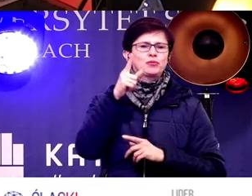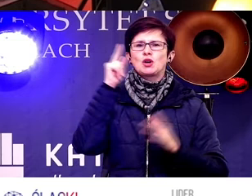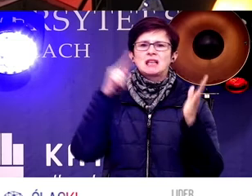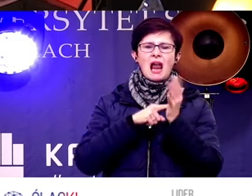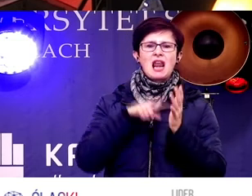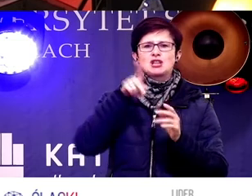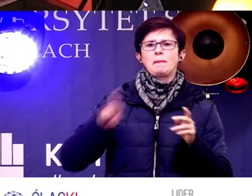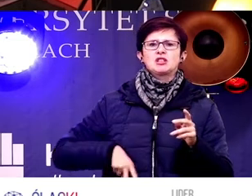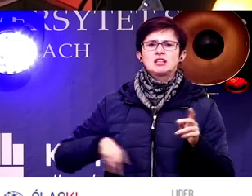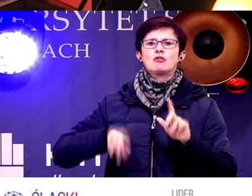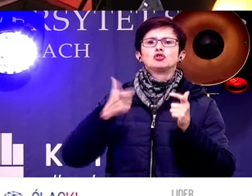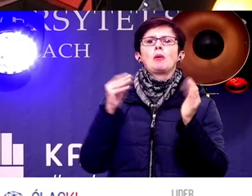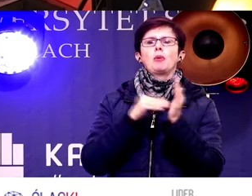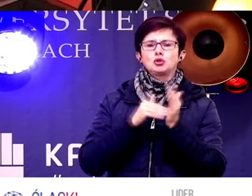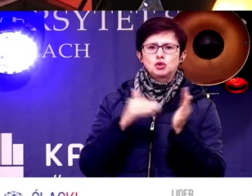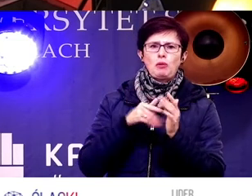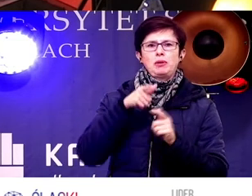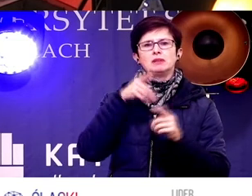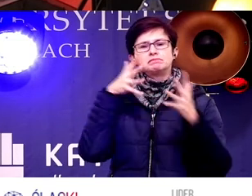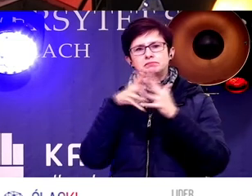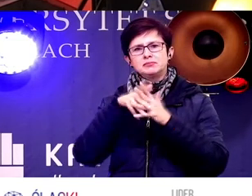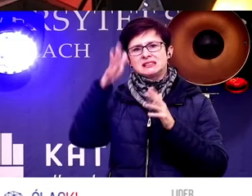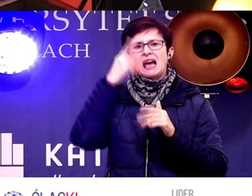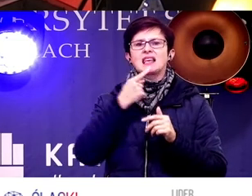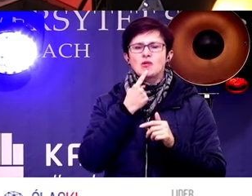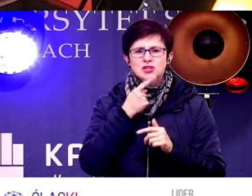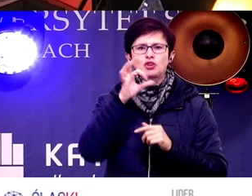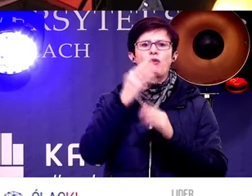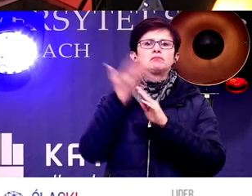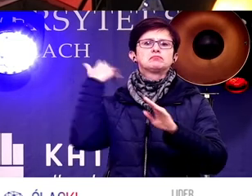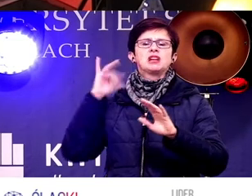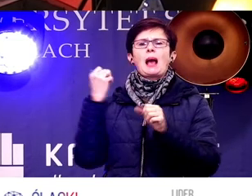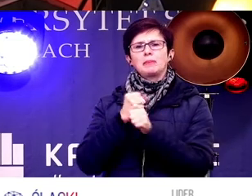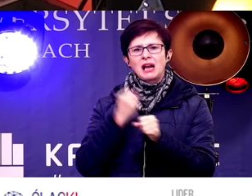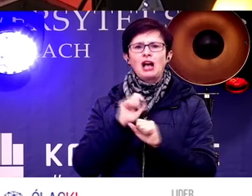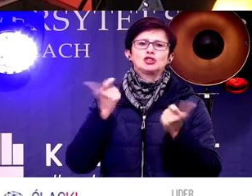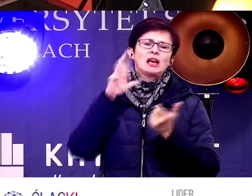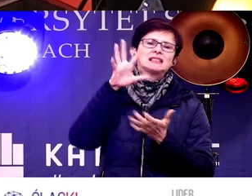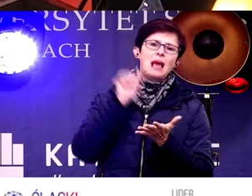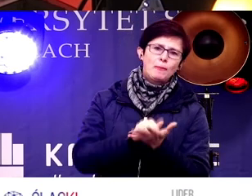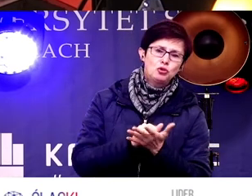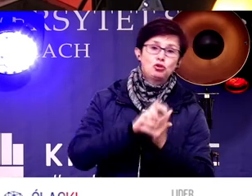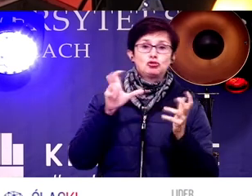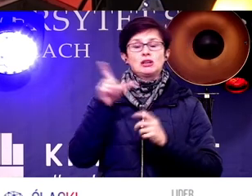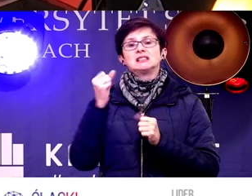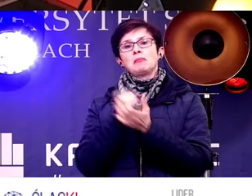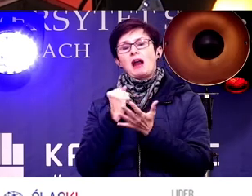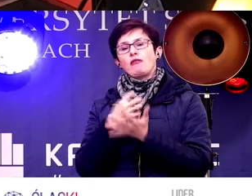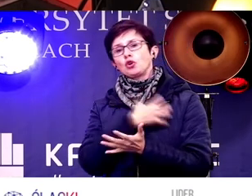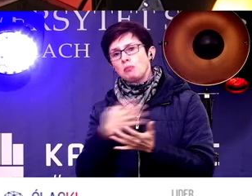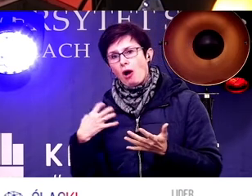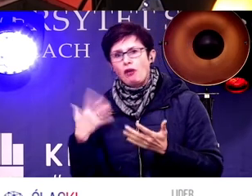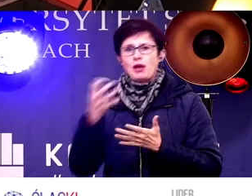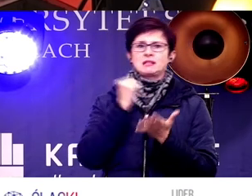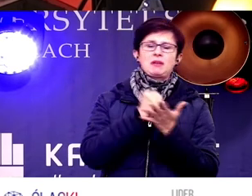resortu, bierze się pod uwagę znajomość języków, karierę wcześniejszą, co kto robił, czym się zajmował, czy bardziej sprawami gospodarczymi, czy